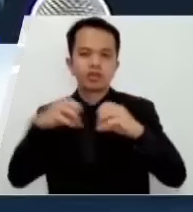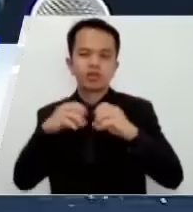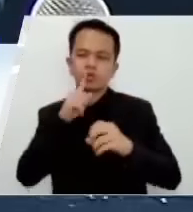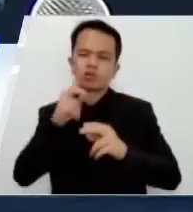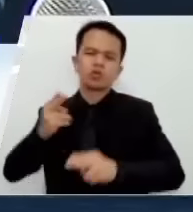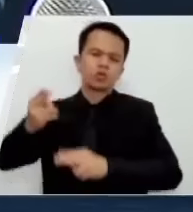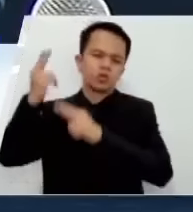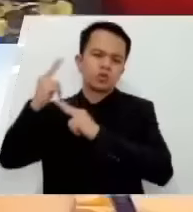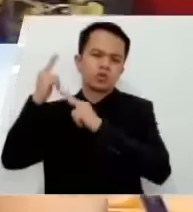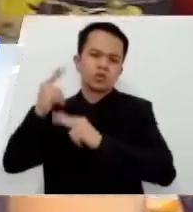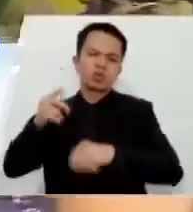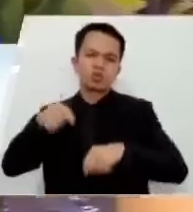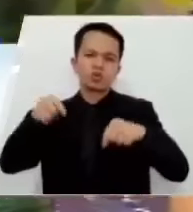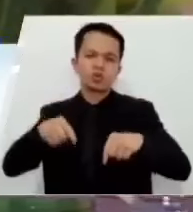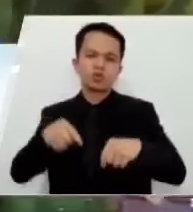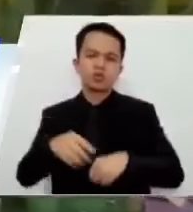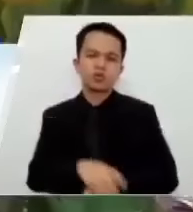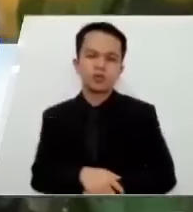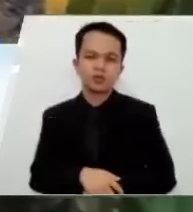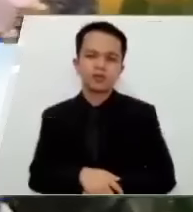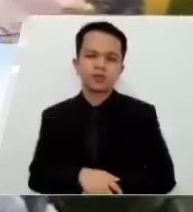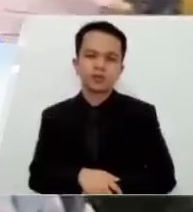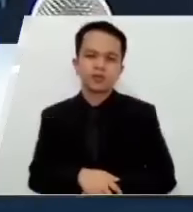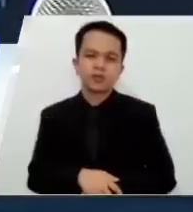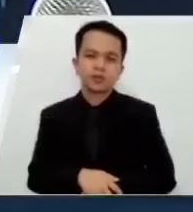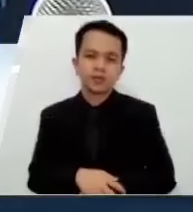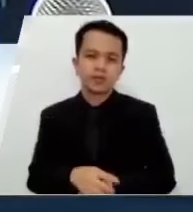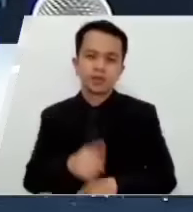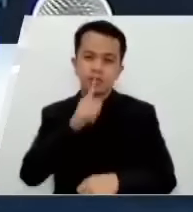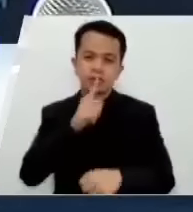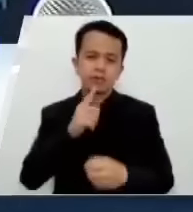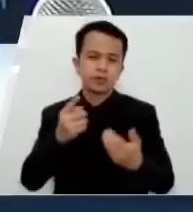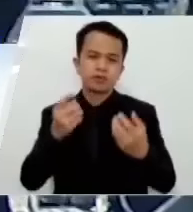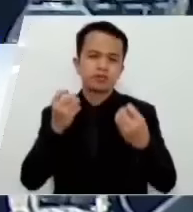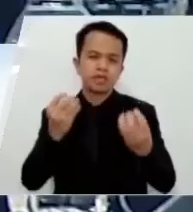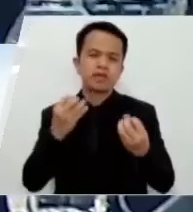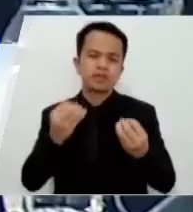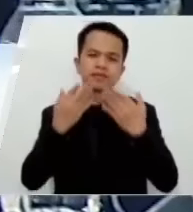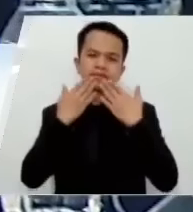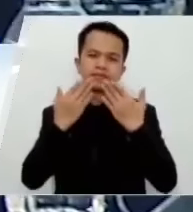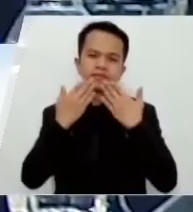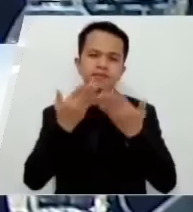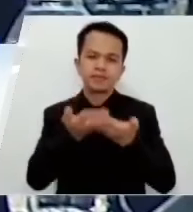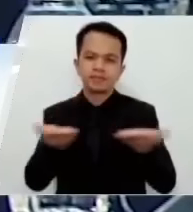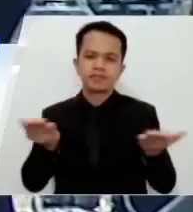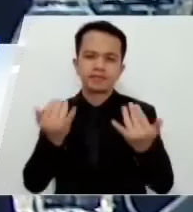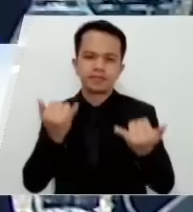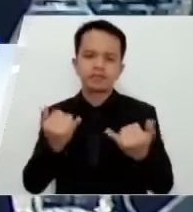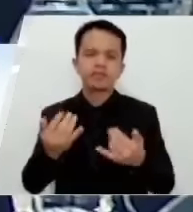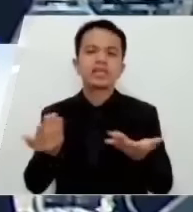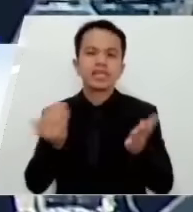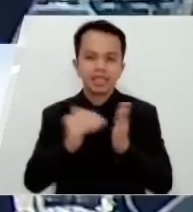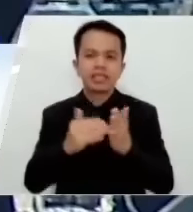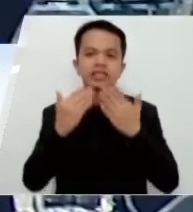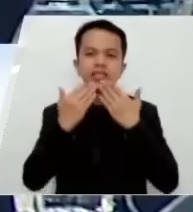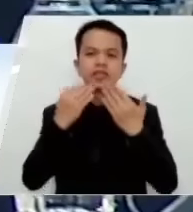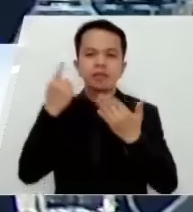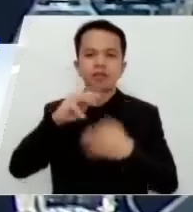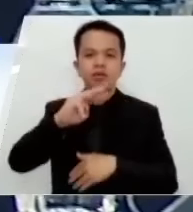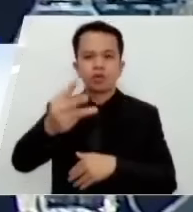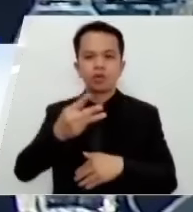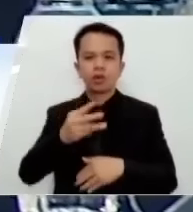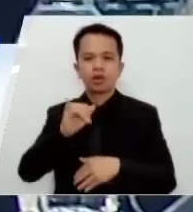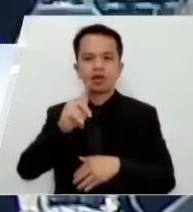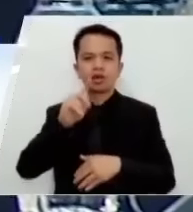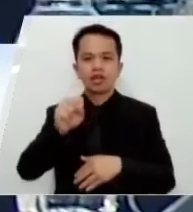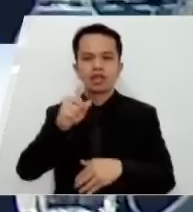occasion Uh we have so much gratitude for you all today thank you again for welcoming Showtime this